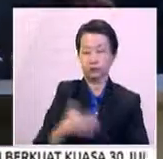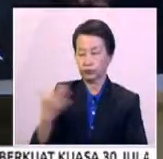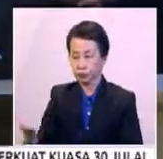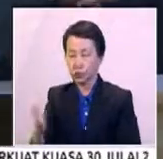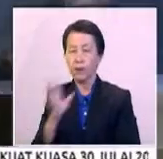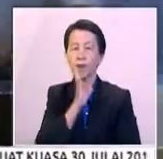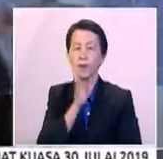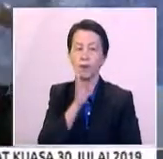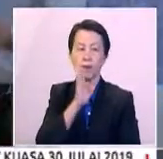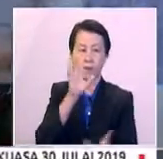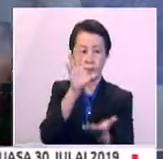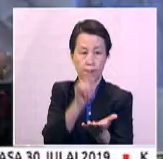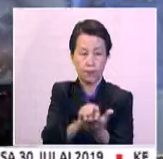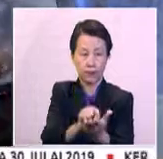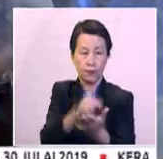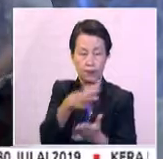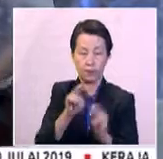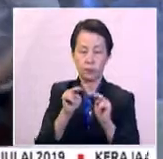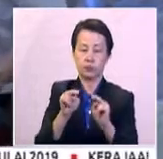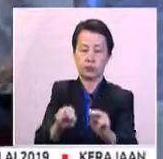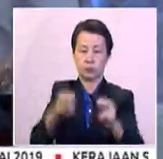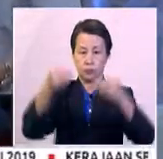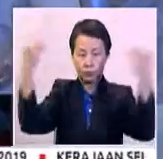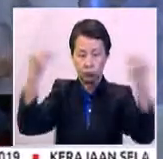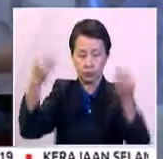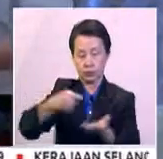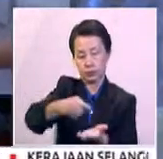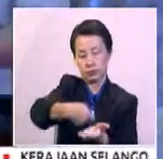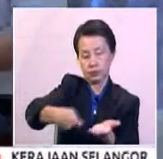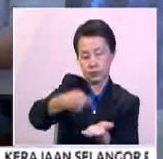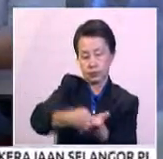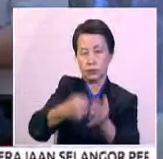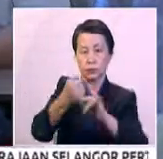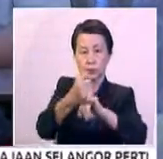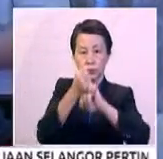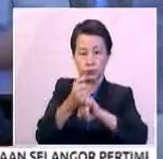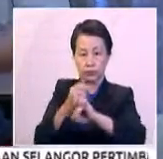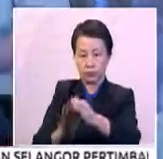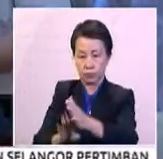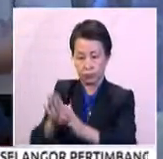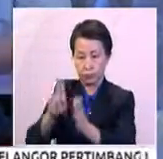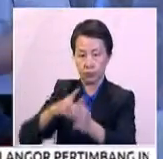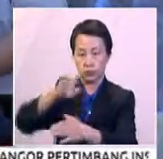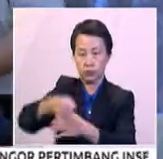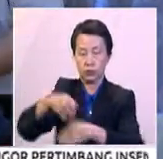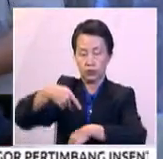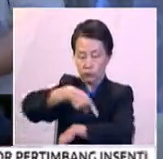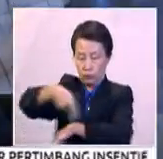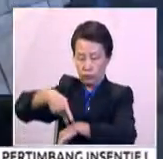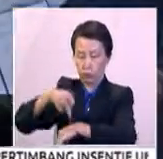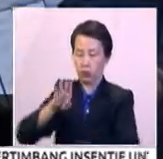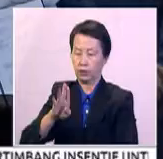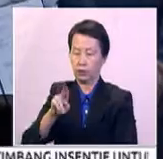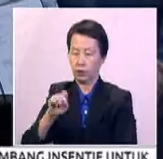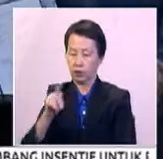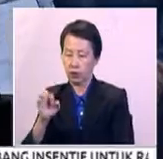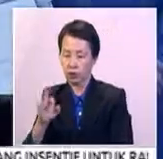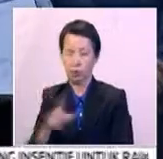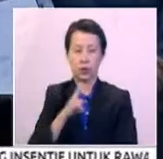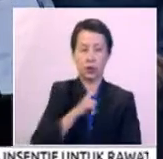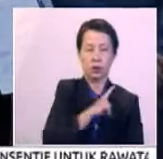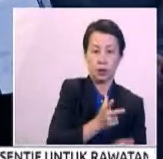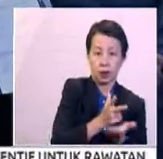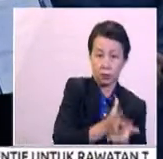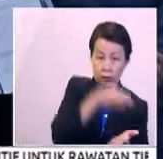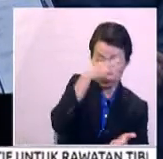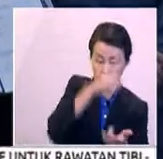bercakap demikian kepada pemberita selepas menyaksikan majlis menandatangani perjanjian pembangunan projek Pulau Bunker antara Lembaga Pelabuhan Johor